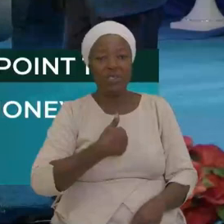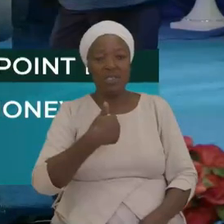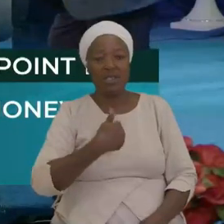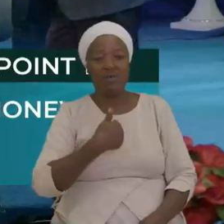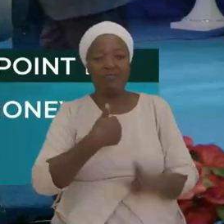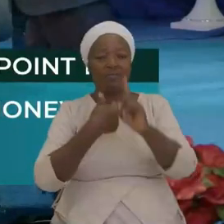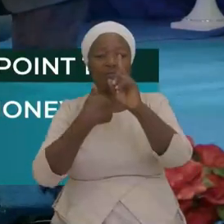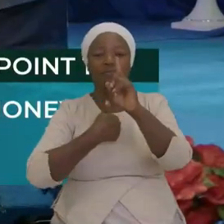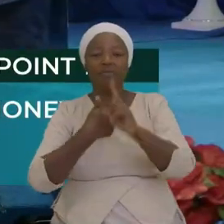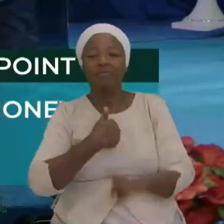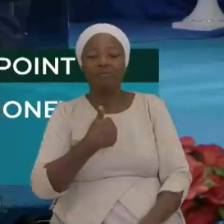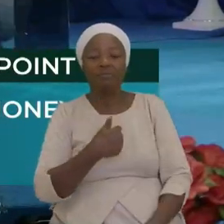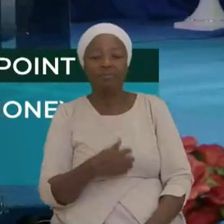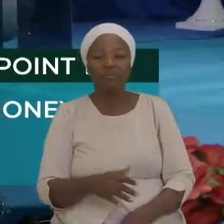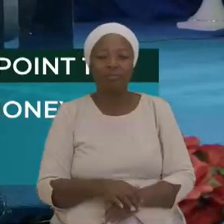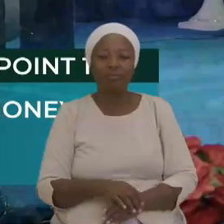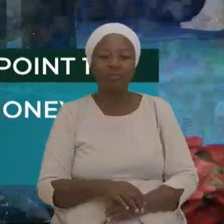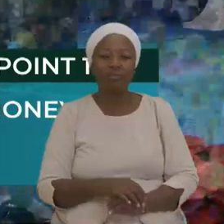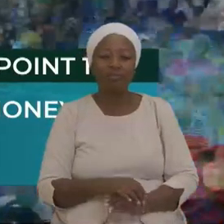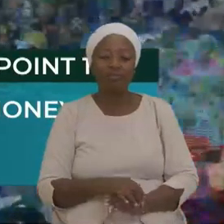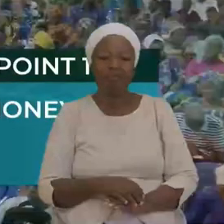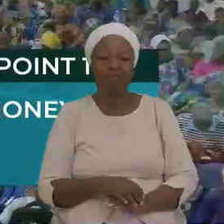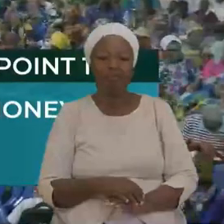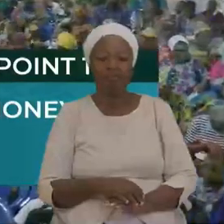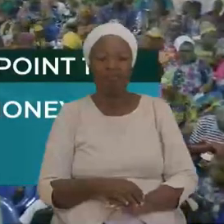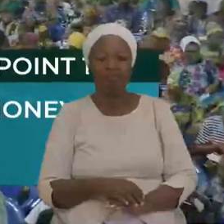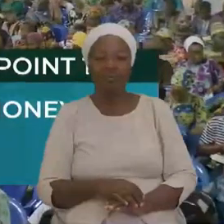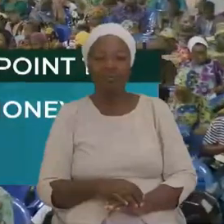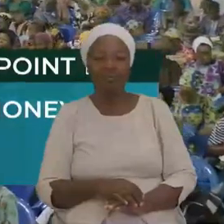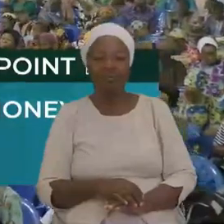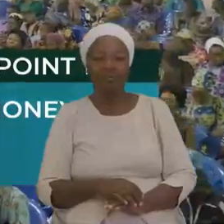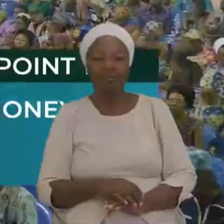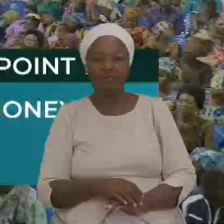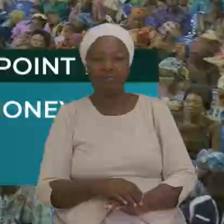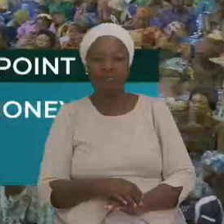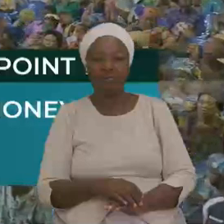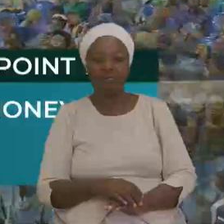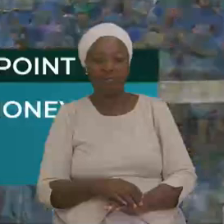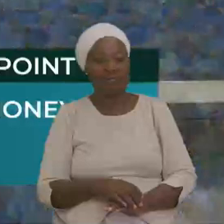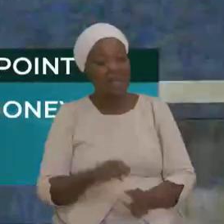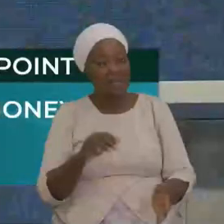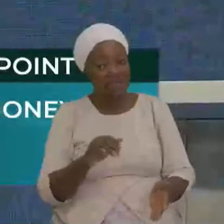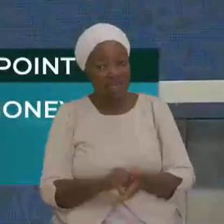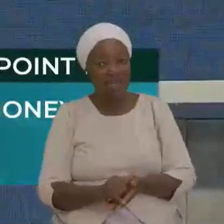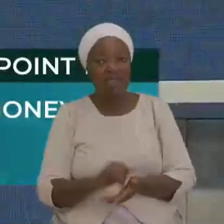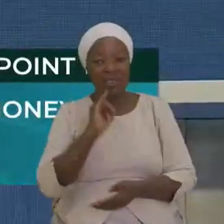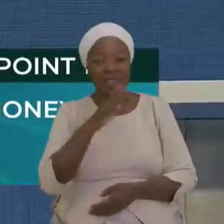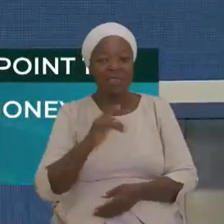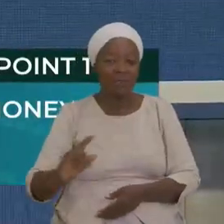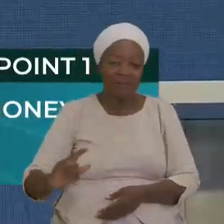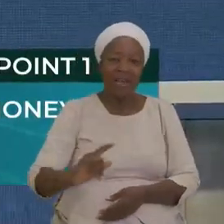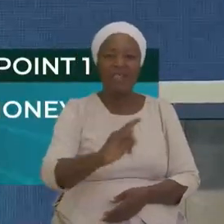vers moi. Ça, c'était